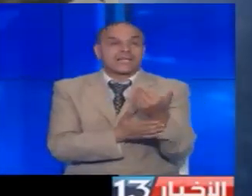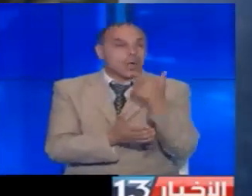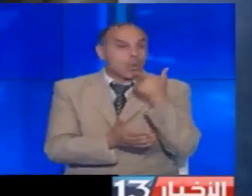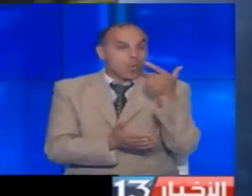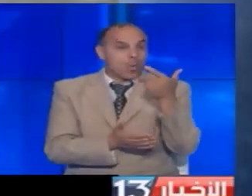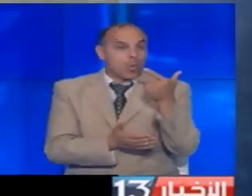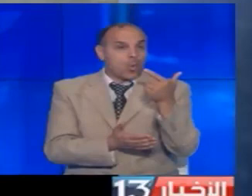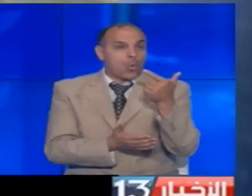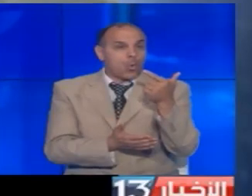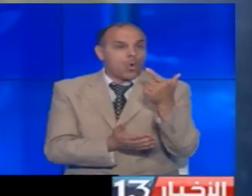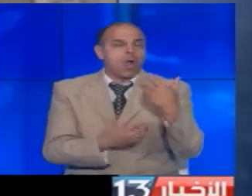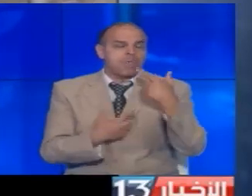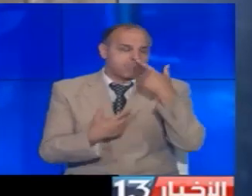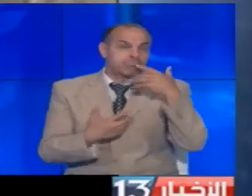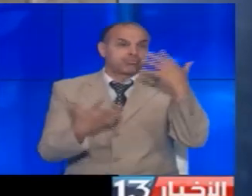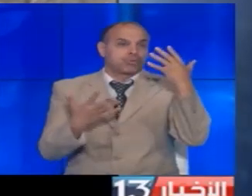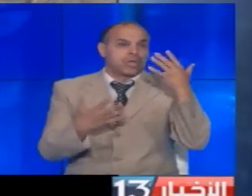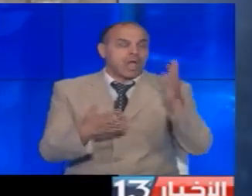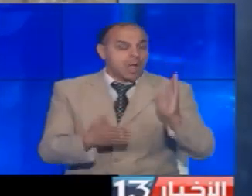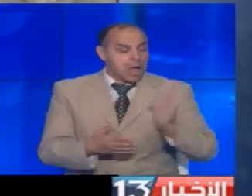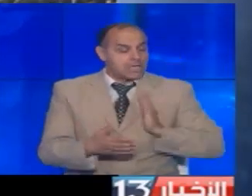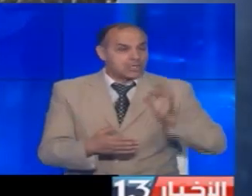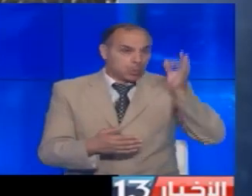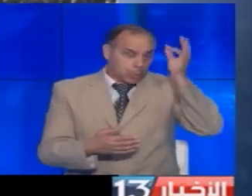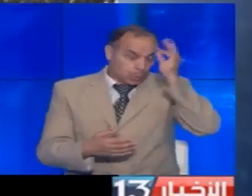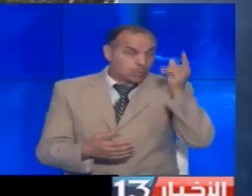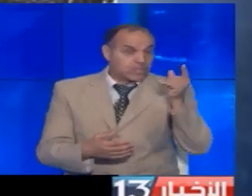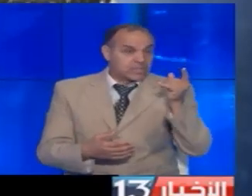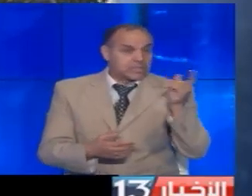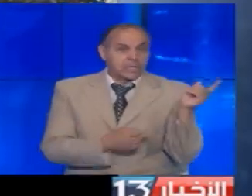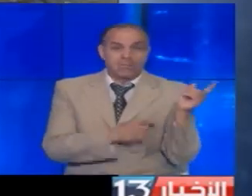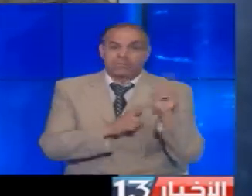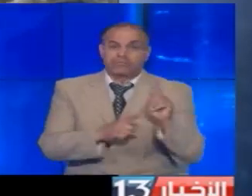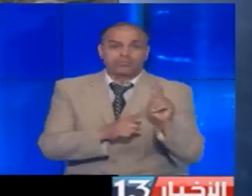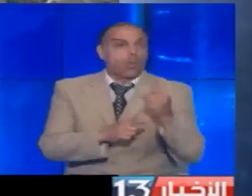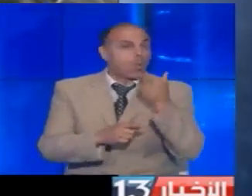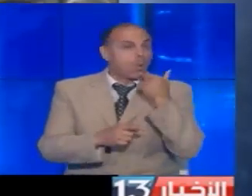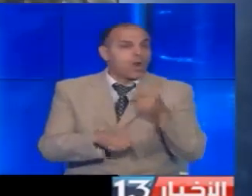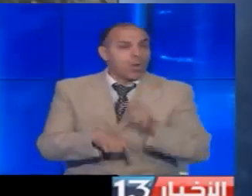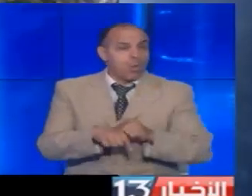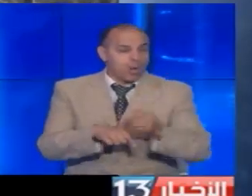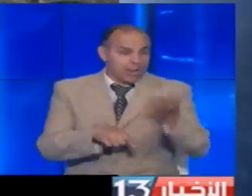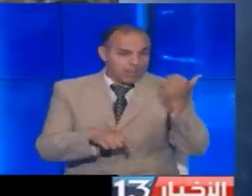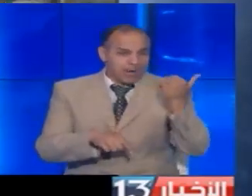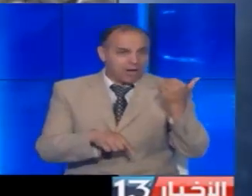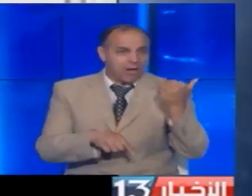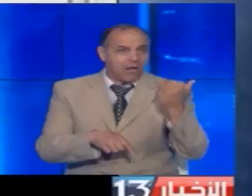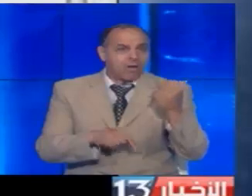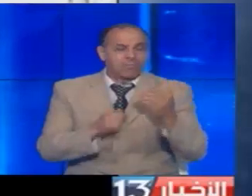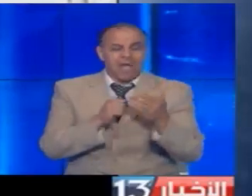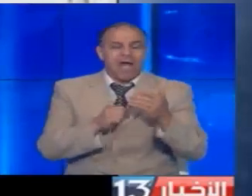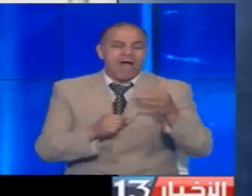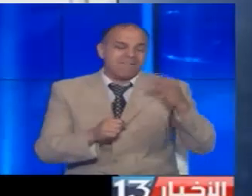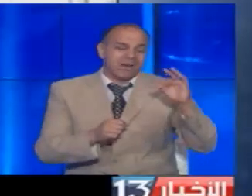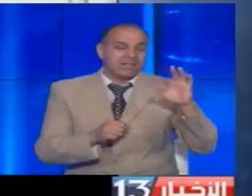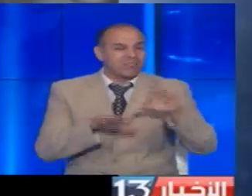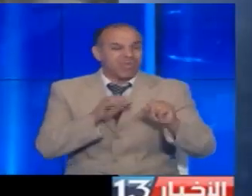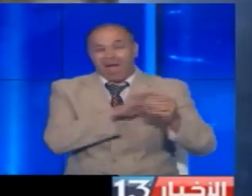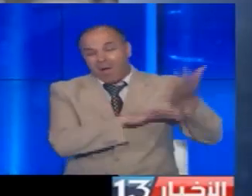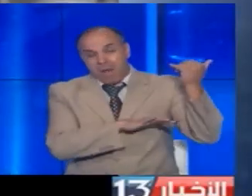هذا الصرح الشامخ. الجيش الوطني ليحمي الحمى في زمن كانت فيه القواعد الأجنبية